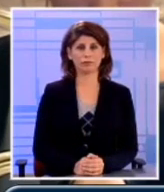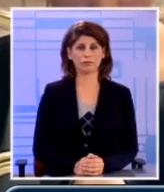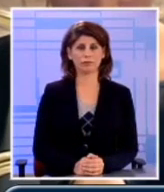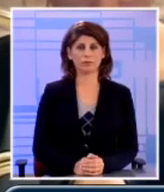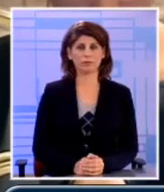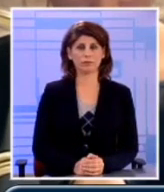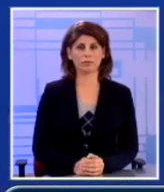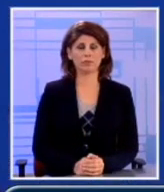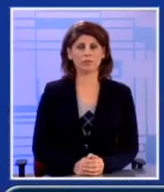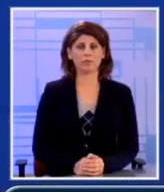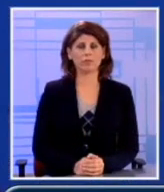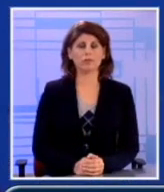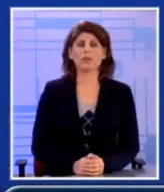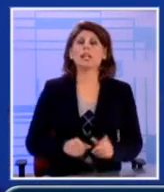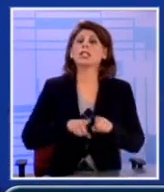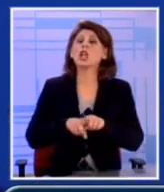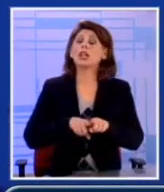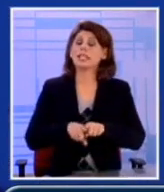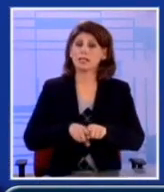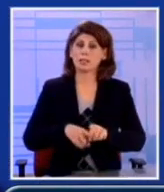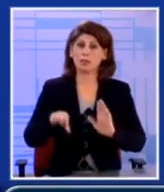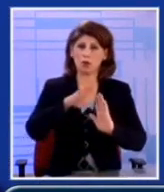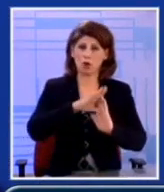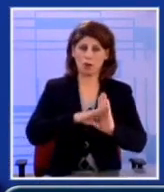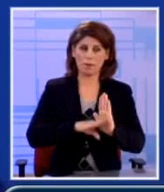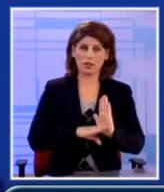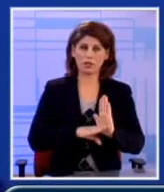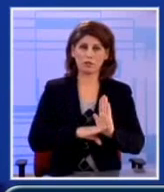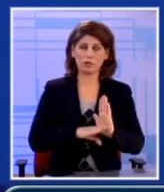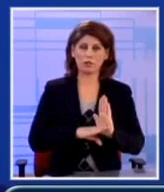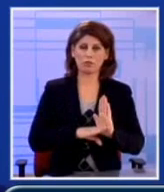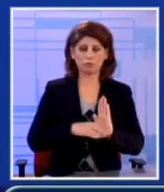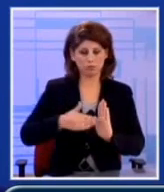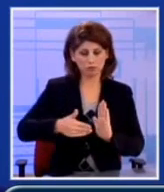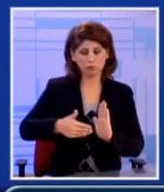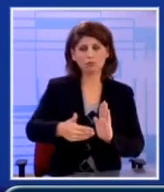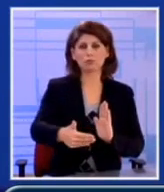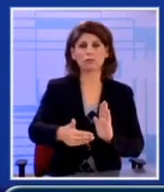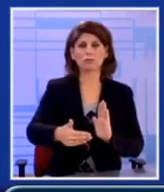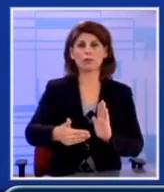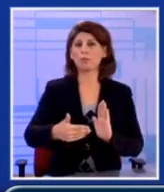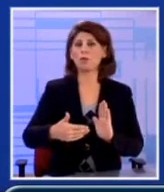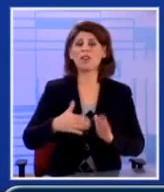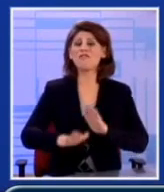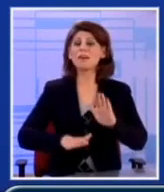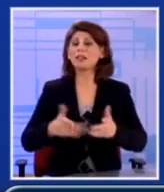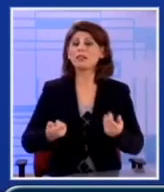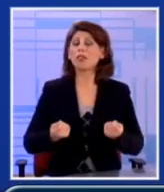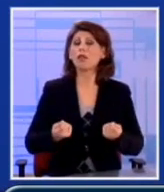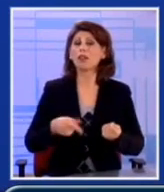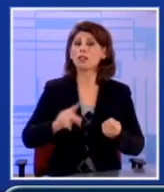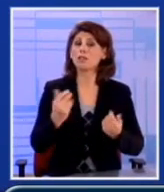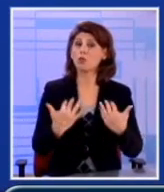Εν σχέση με τον προγραμματισμό των αμέσως επόμενων βημάτων, θα ήθελα να